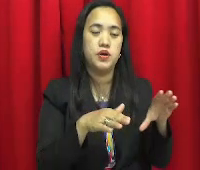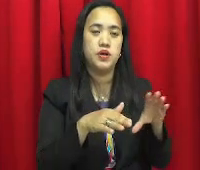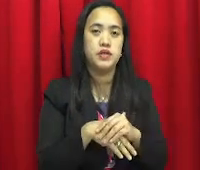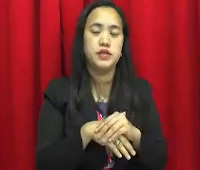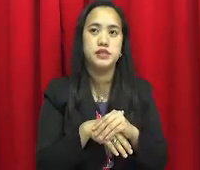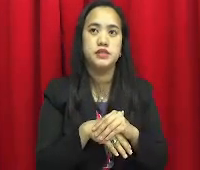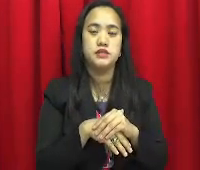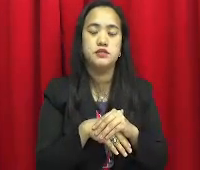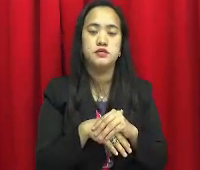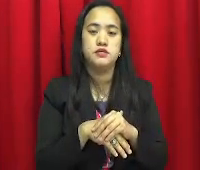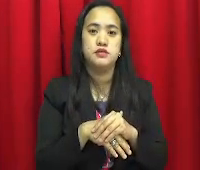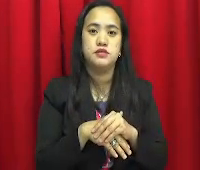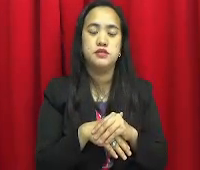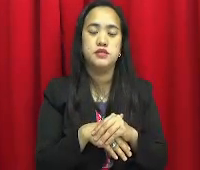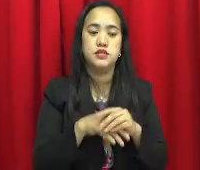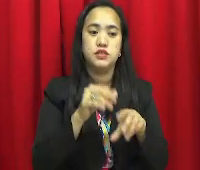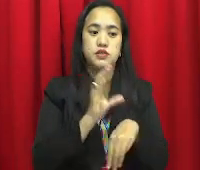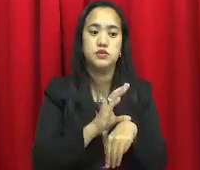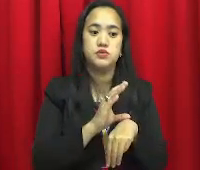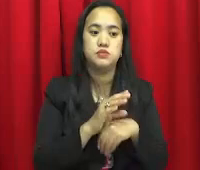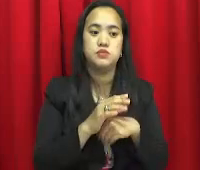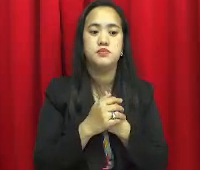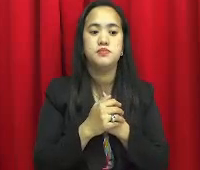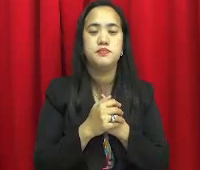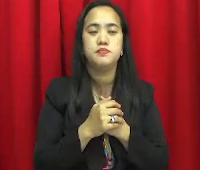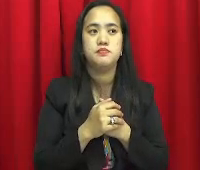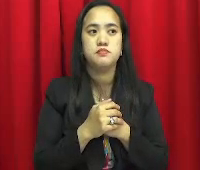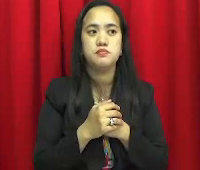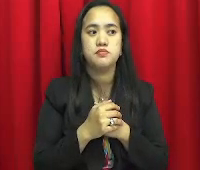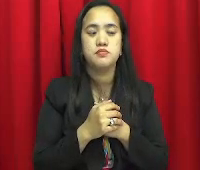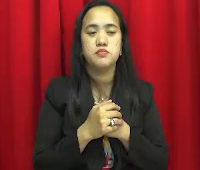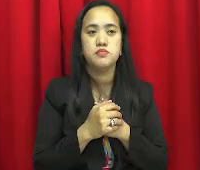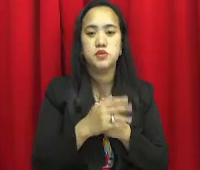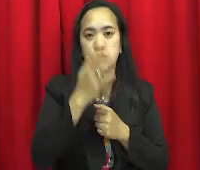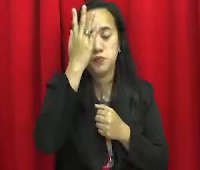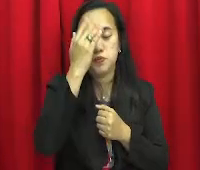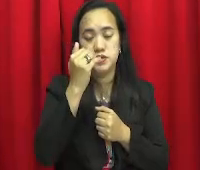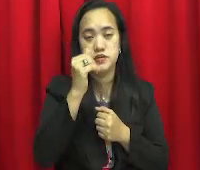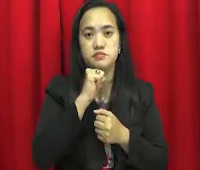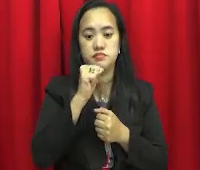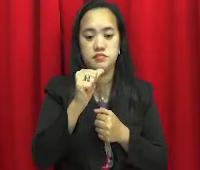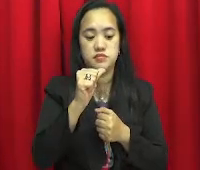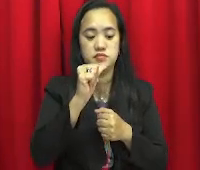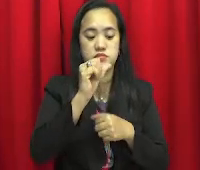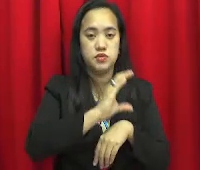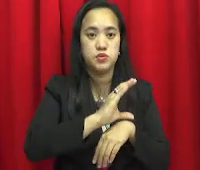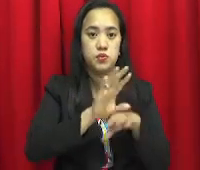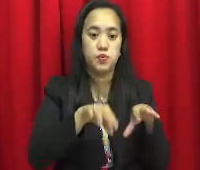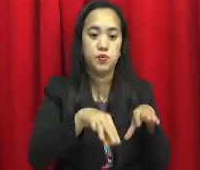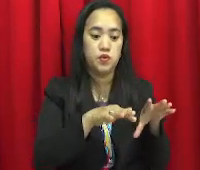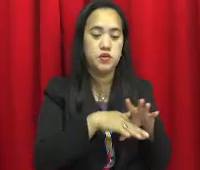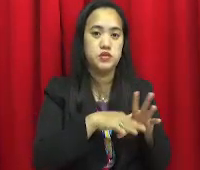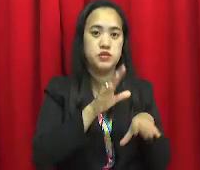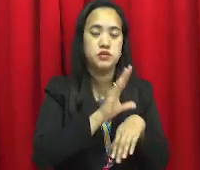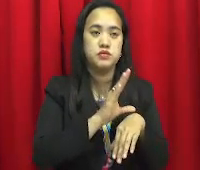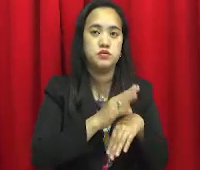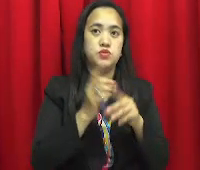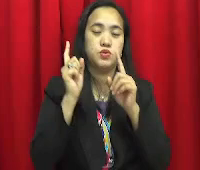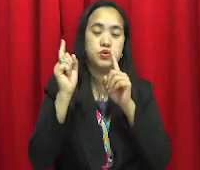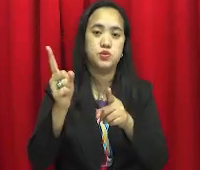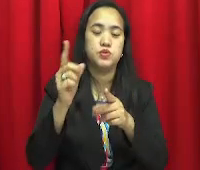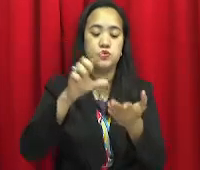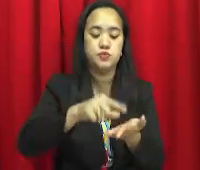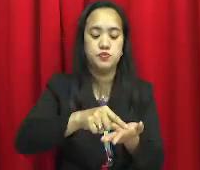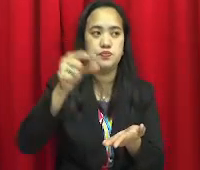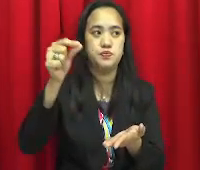eh. So, kaysa sa labas sila magtrabaho, dito na sa church, pinagtatrabaho ako doon sa Ramos. So kaya